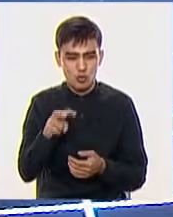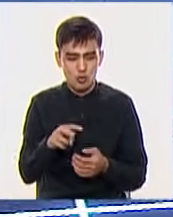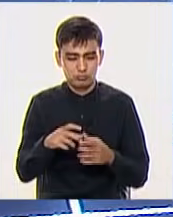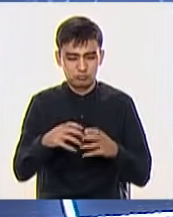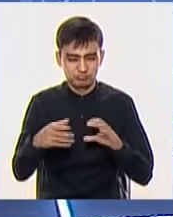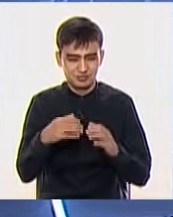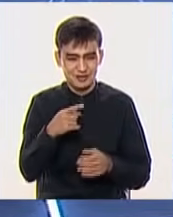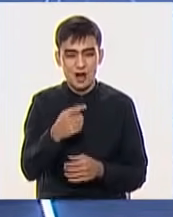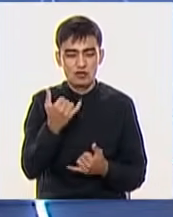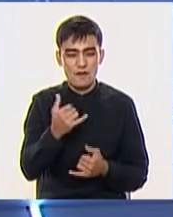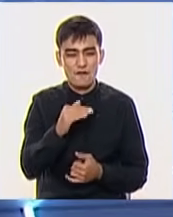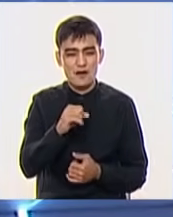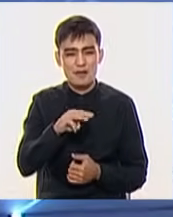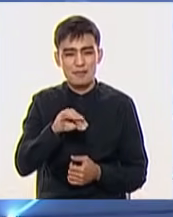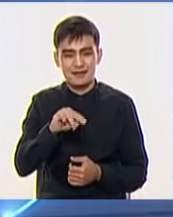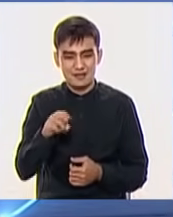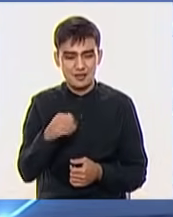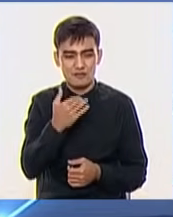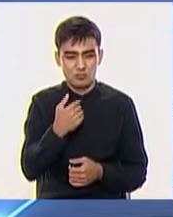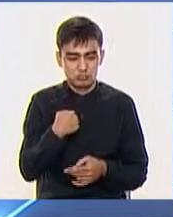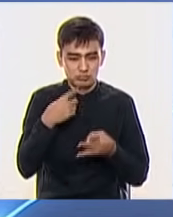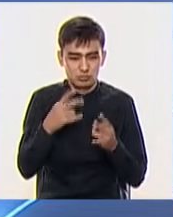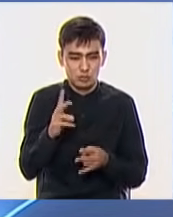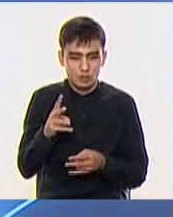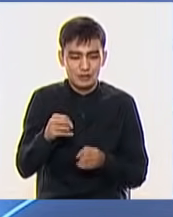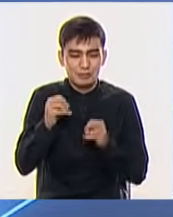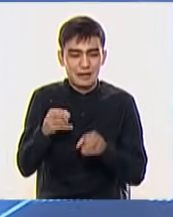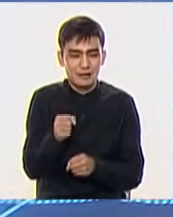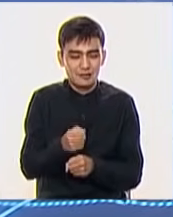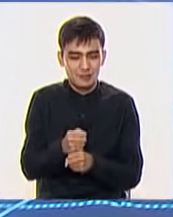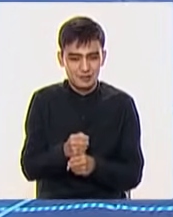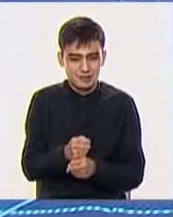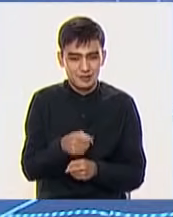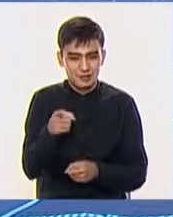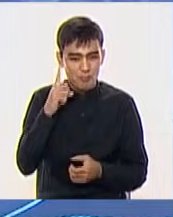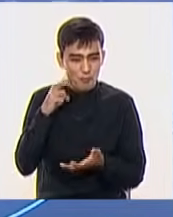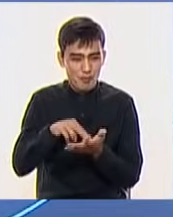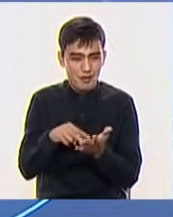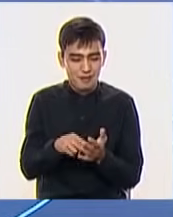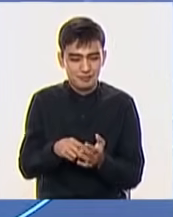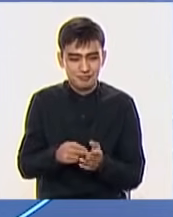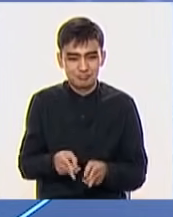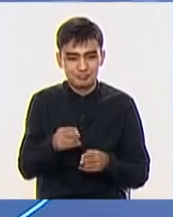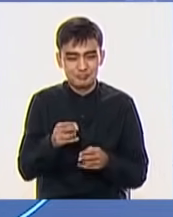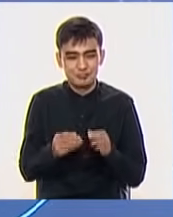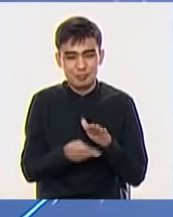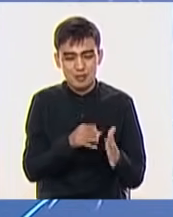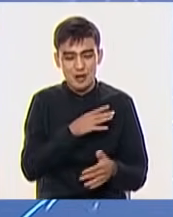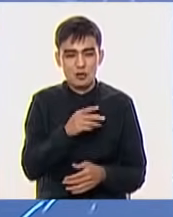сама представительница Фемиды рассказала, что стала жертвой провокации. По ее словам, это спланированная акция. Кого